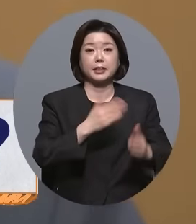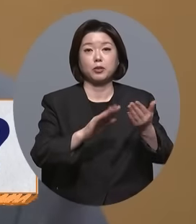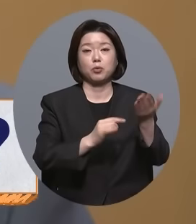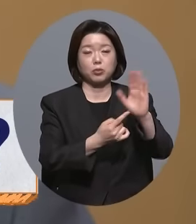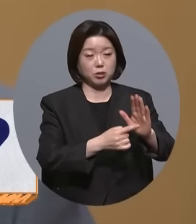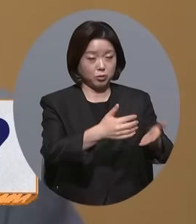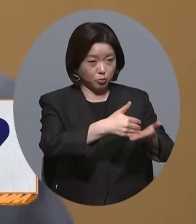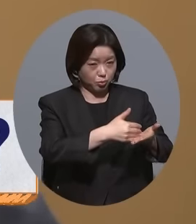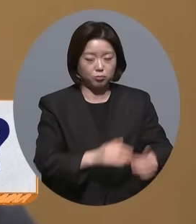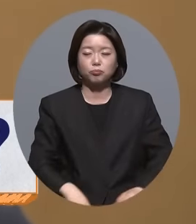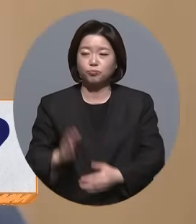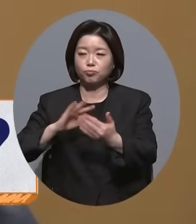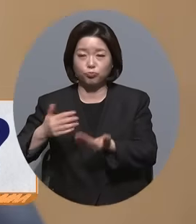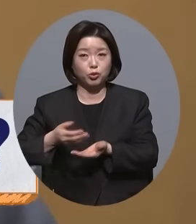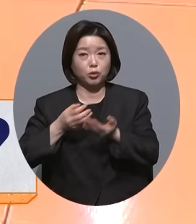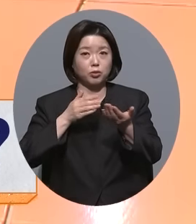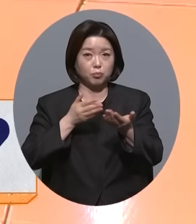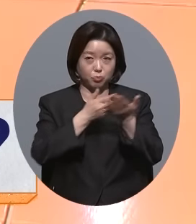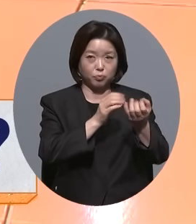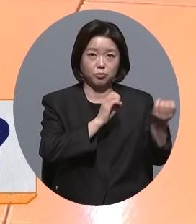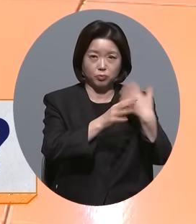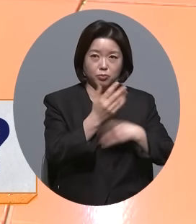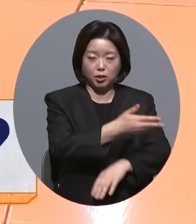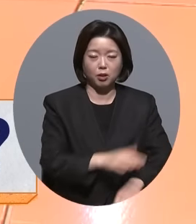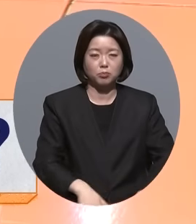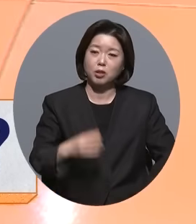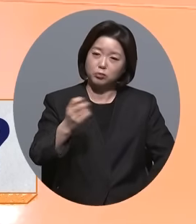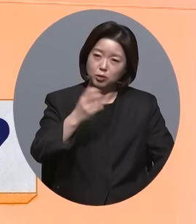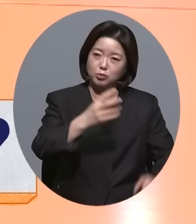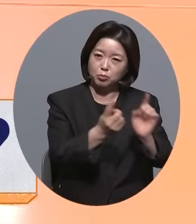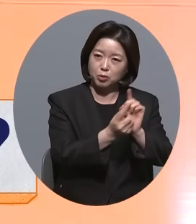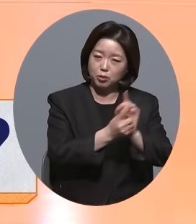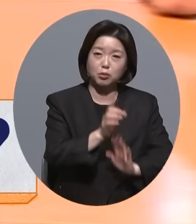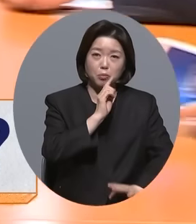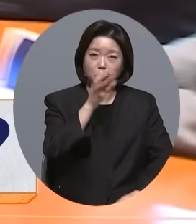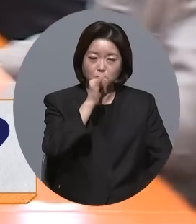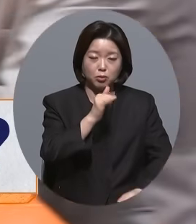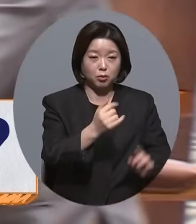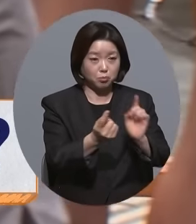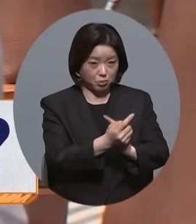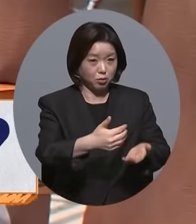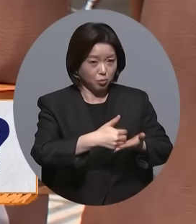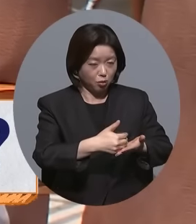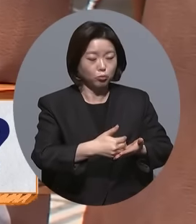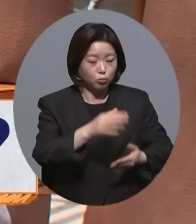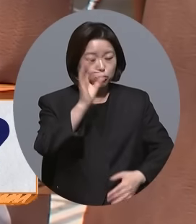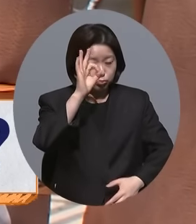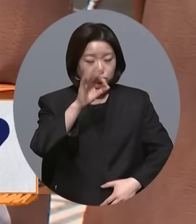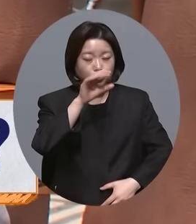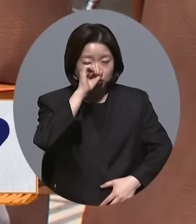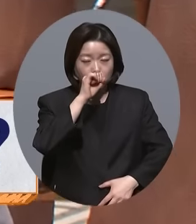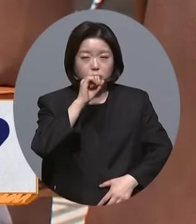질의를 했으니까 공개적으로 답을 하겠다. 원래 자주 만나자고 했으니까 만나자고 요청하면 만나겠다. 이렇게 답을 한 것에 불과합니다.